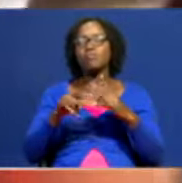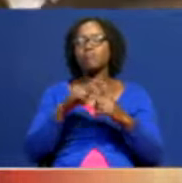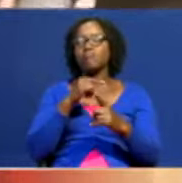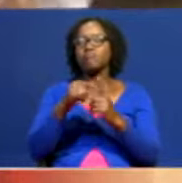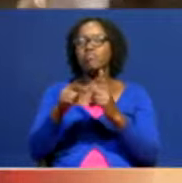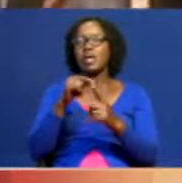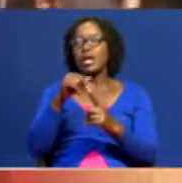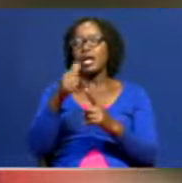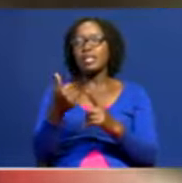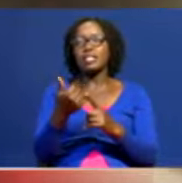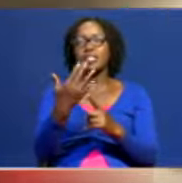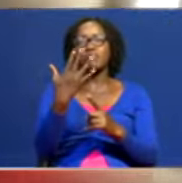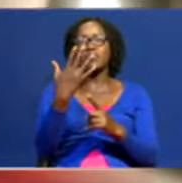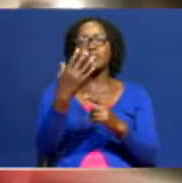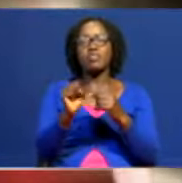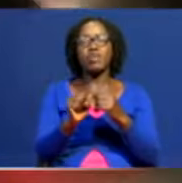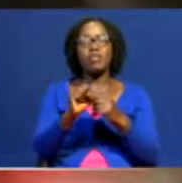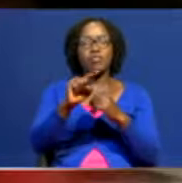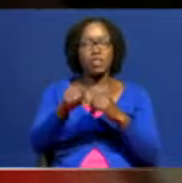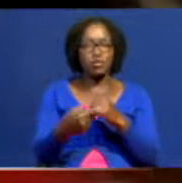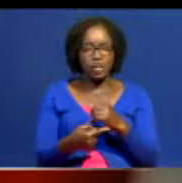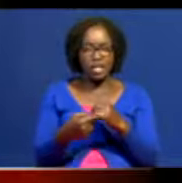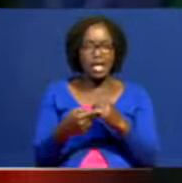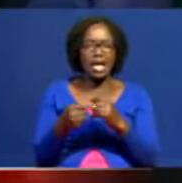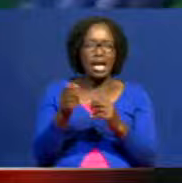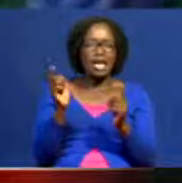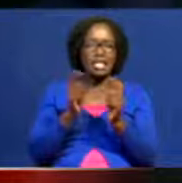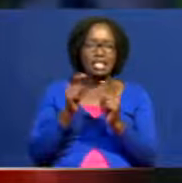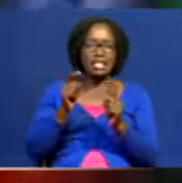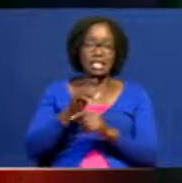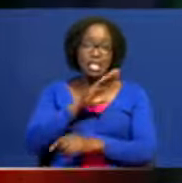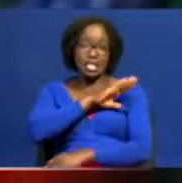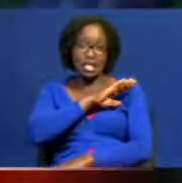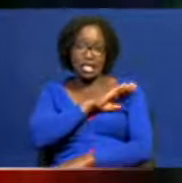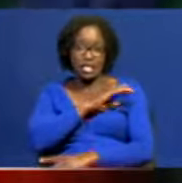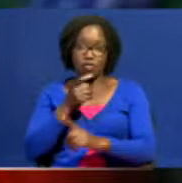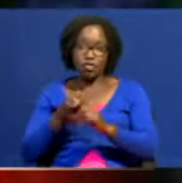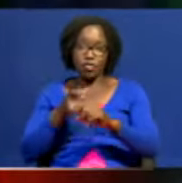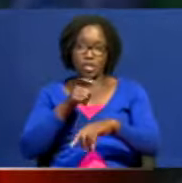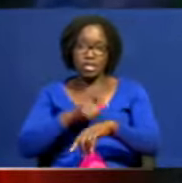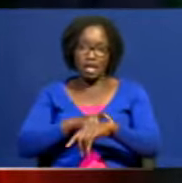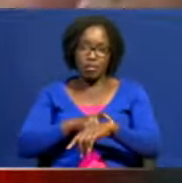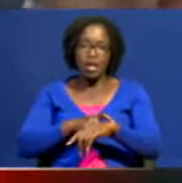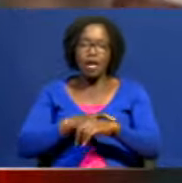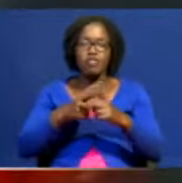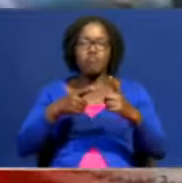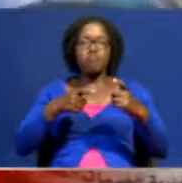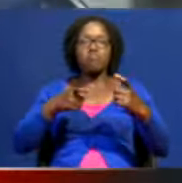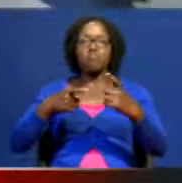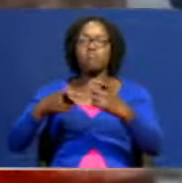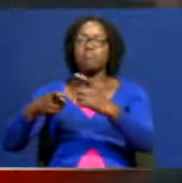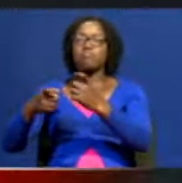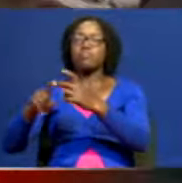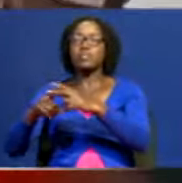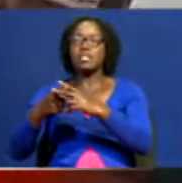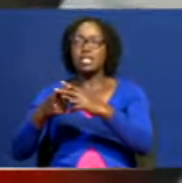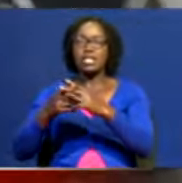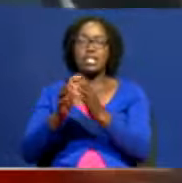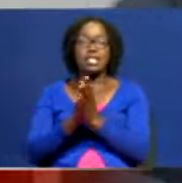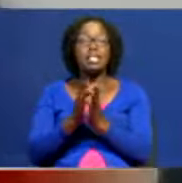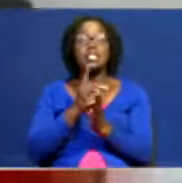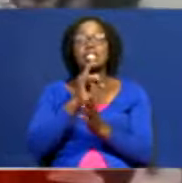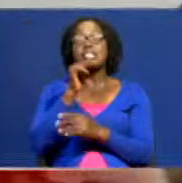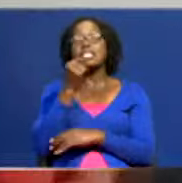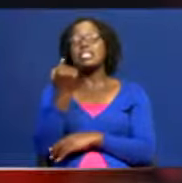ya 55,000 wakijeruhiwa huko Gaza tangu vita vilipoanza. Wizara hiyo ya afya ilitaja shambulizi la